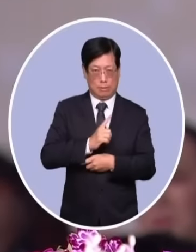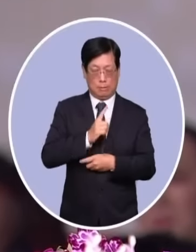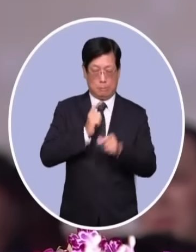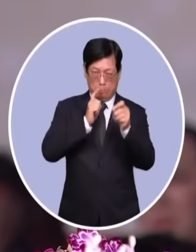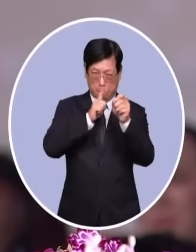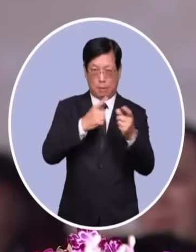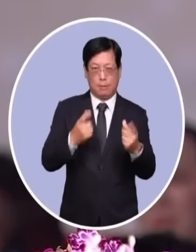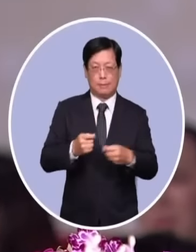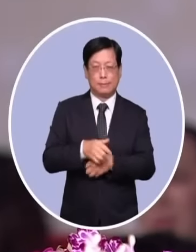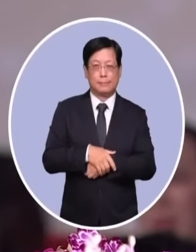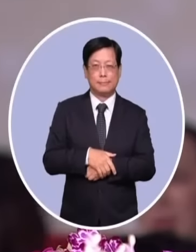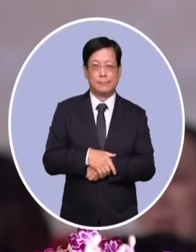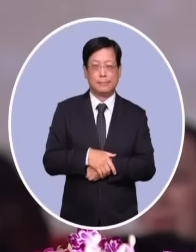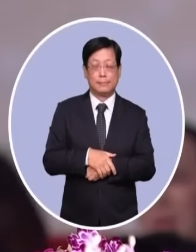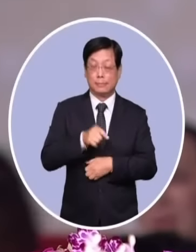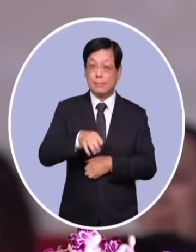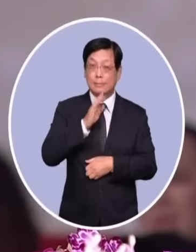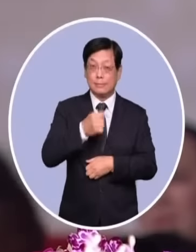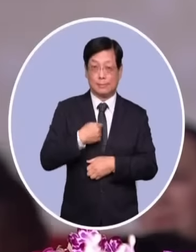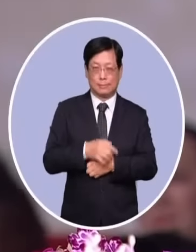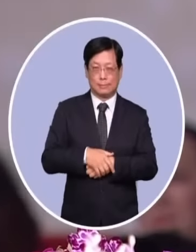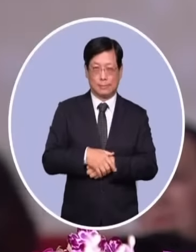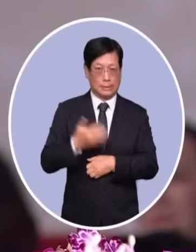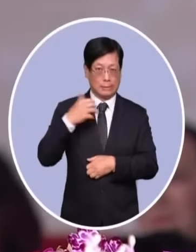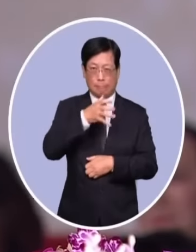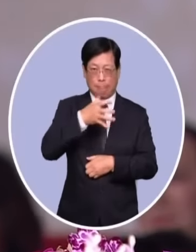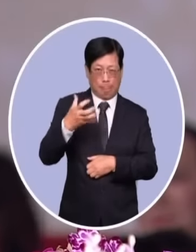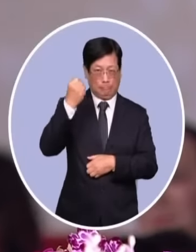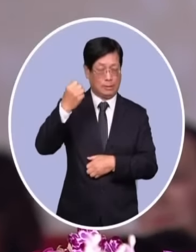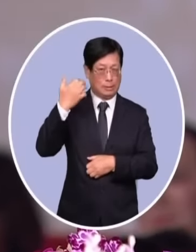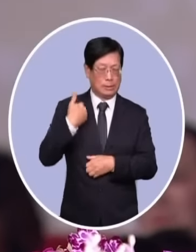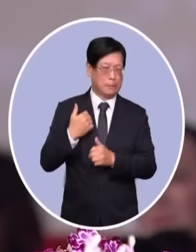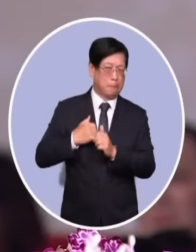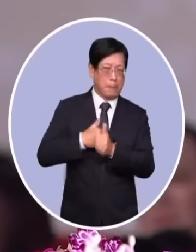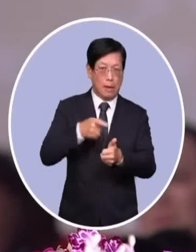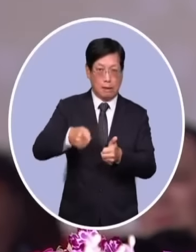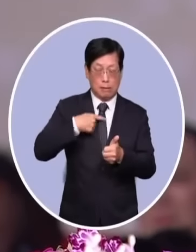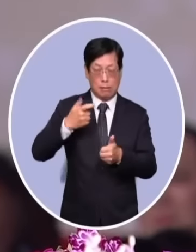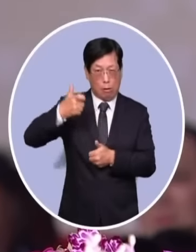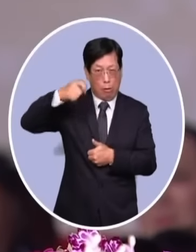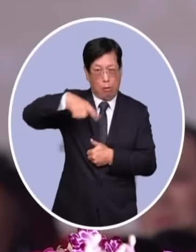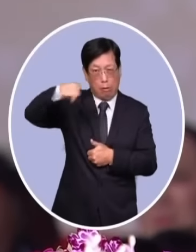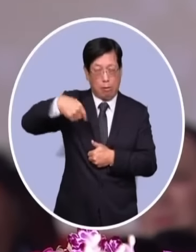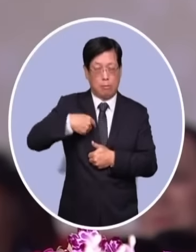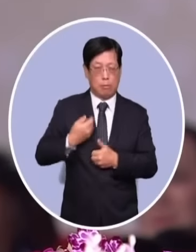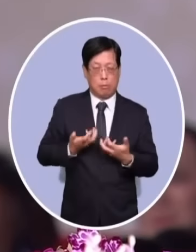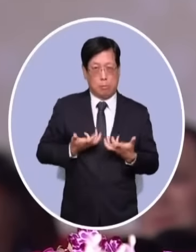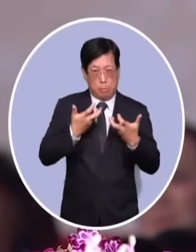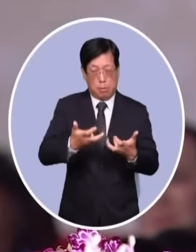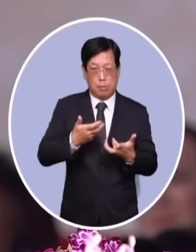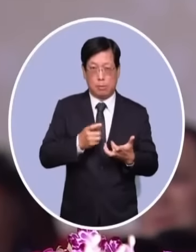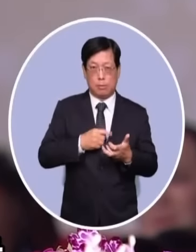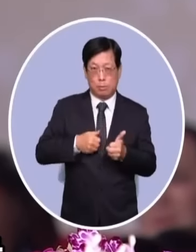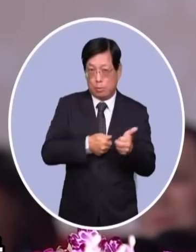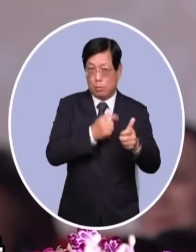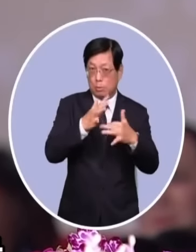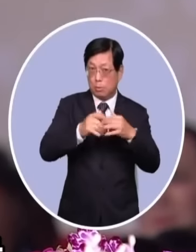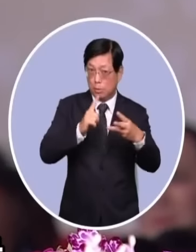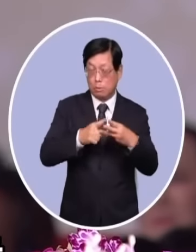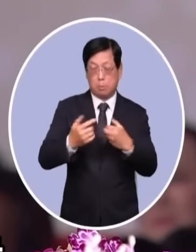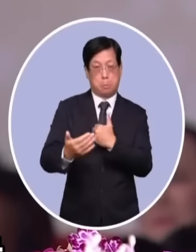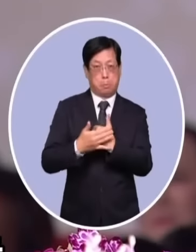持的精神，这正是冲破威权的前辈牺牲奉献追求民主所带